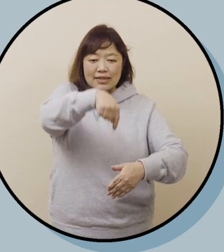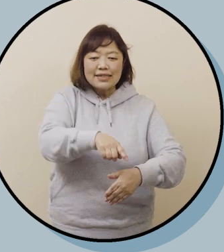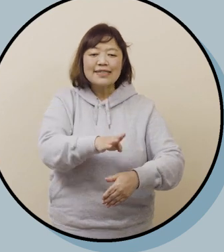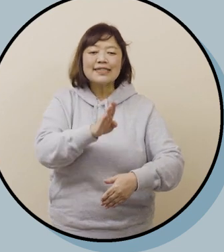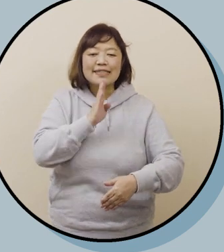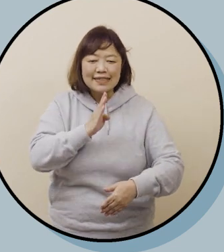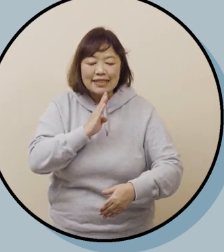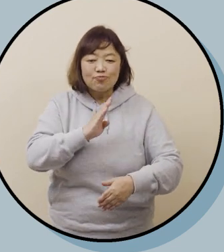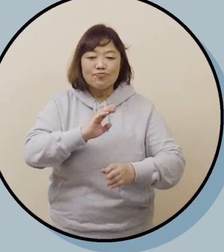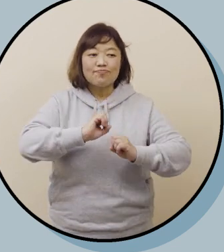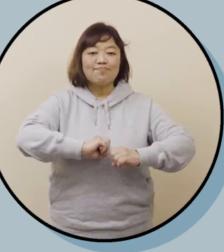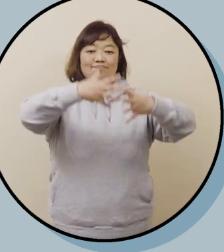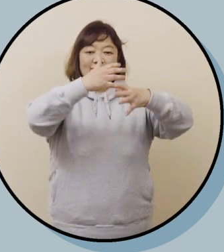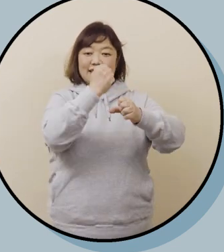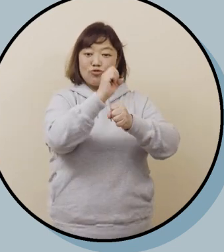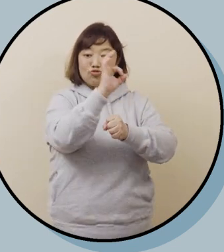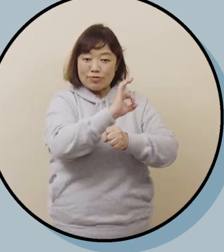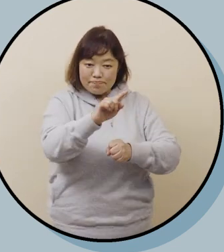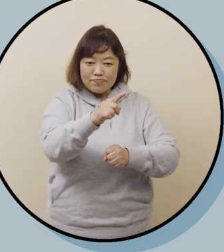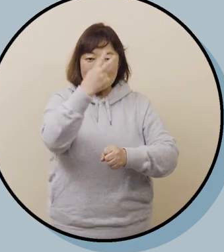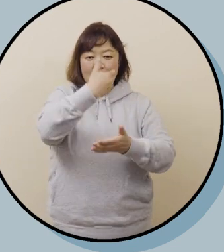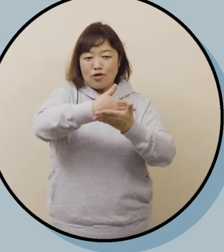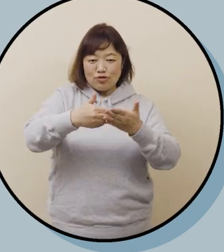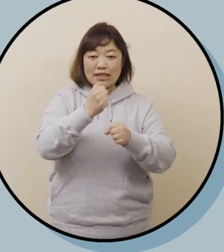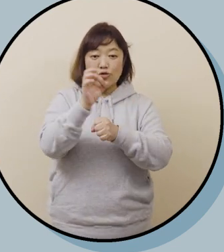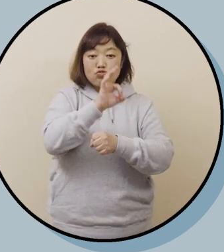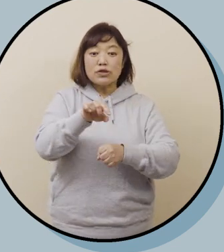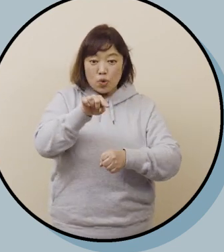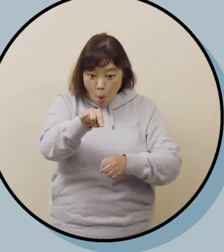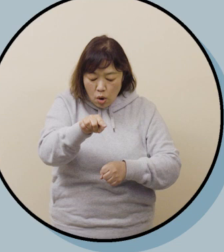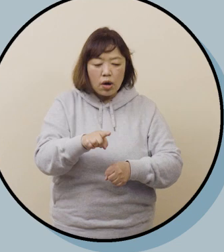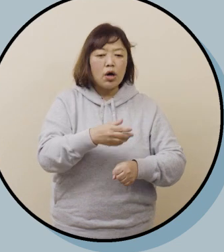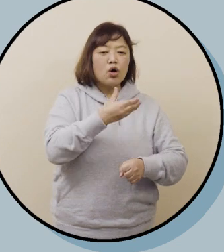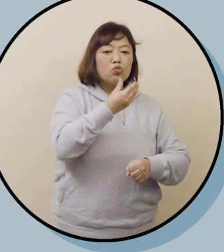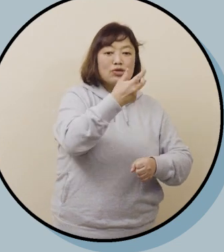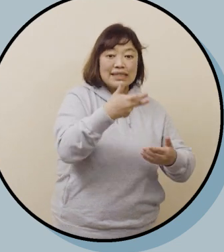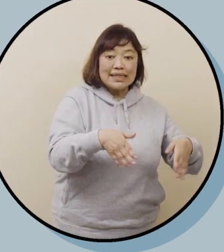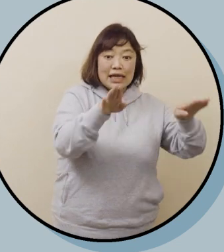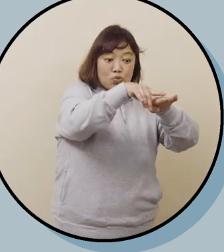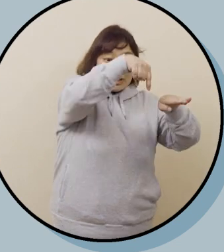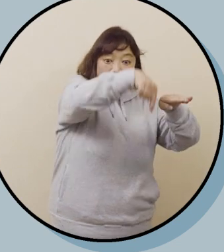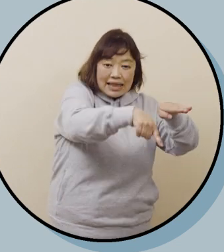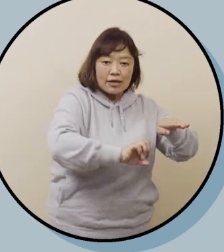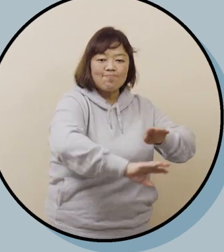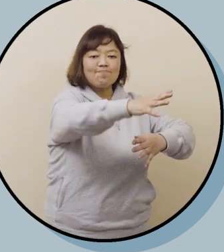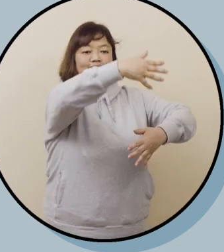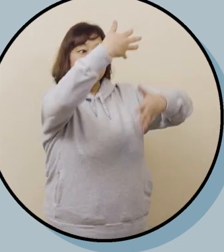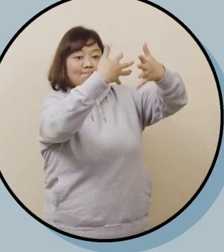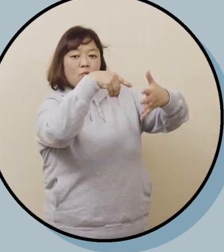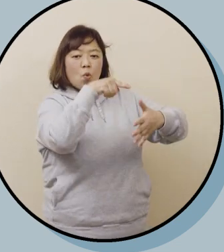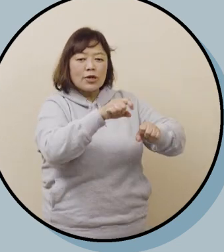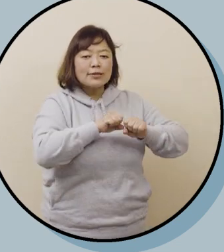2年間行ってきていてその中で実際に既存の映像作品